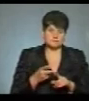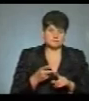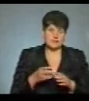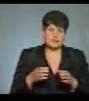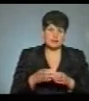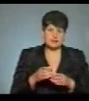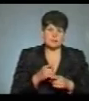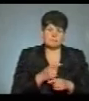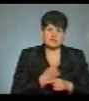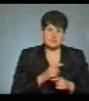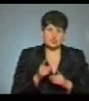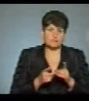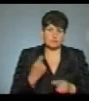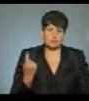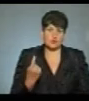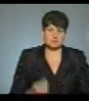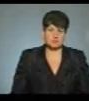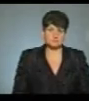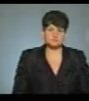ланки медичної реформи в області.